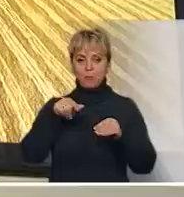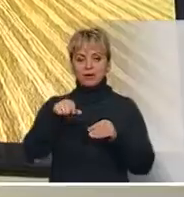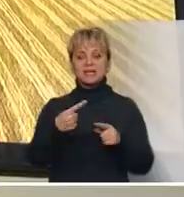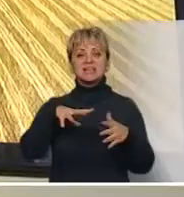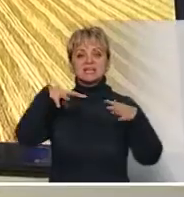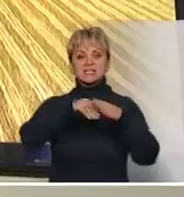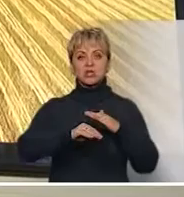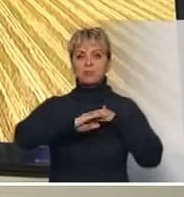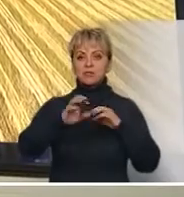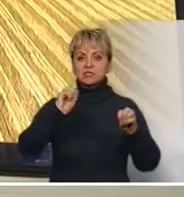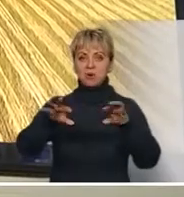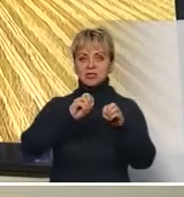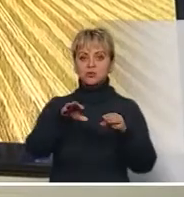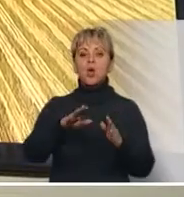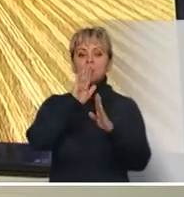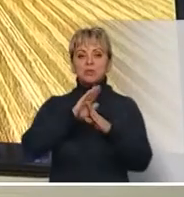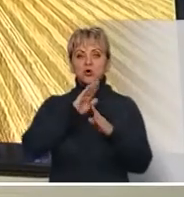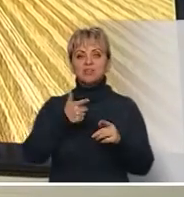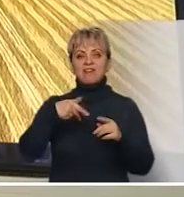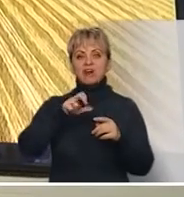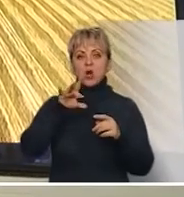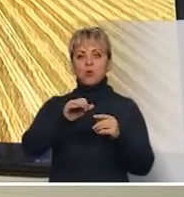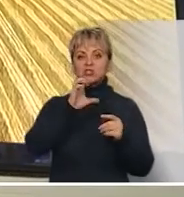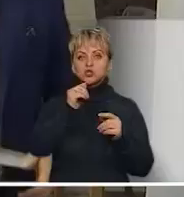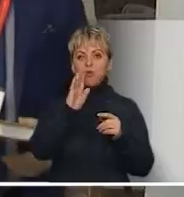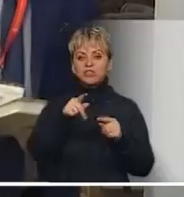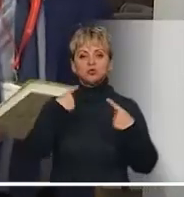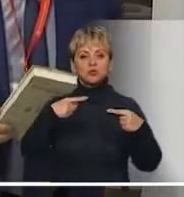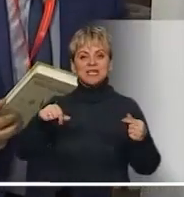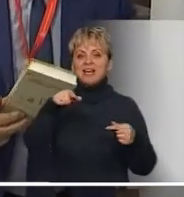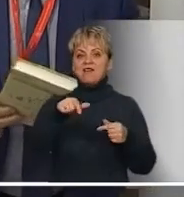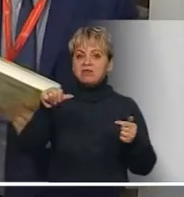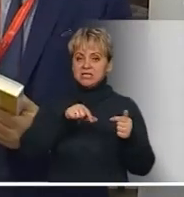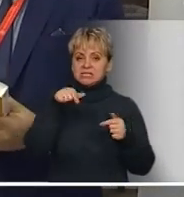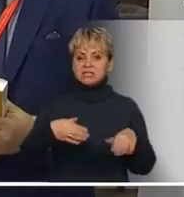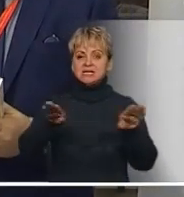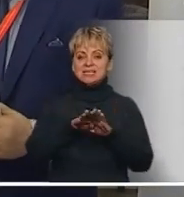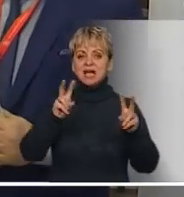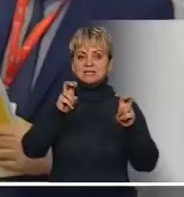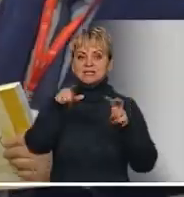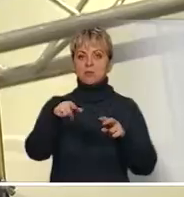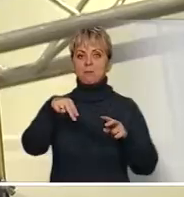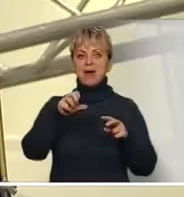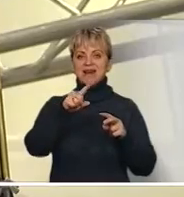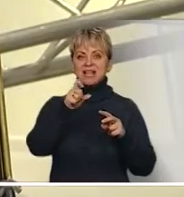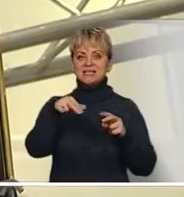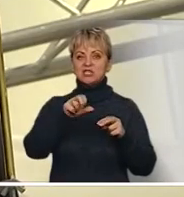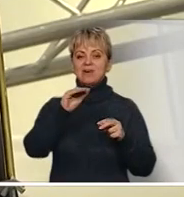агент. Это значит, на поля разбрасывают природных врагов, совки и других насекомых вредителей, так